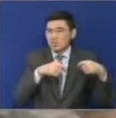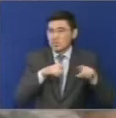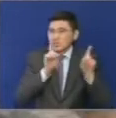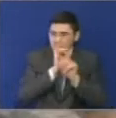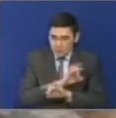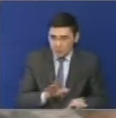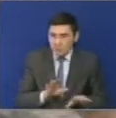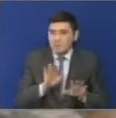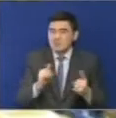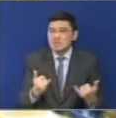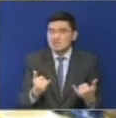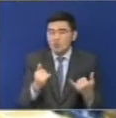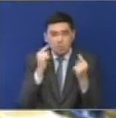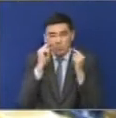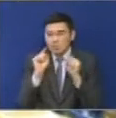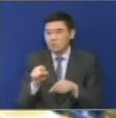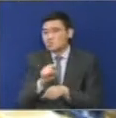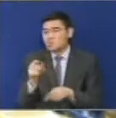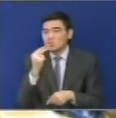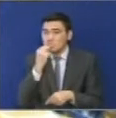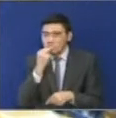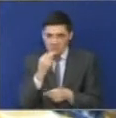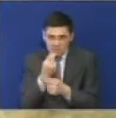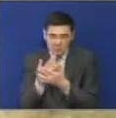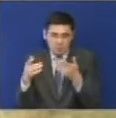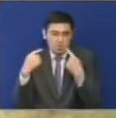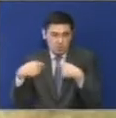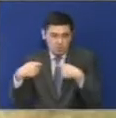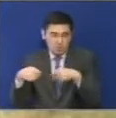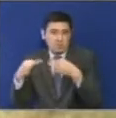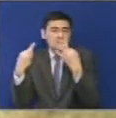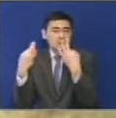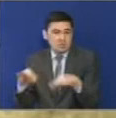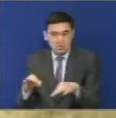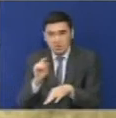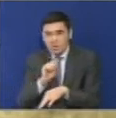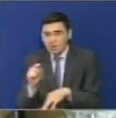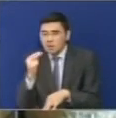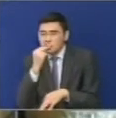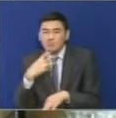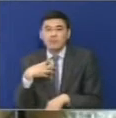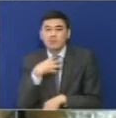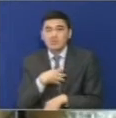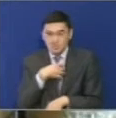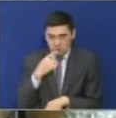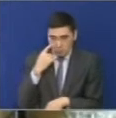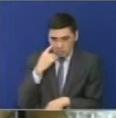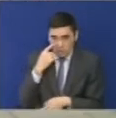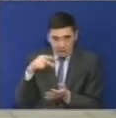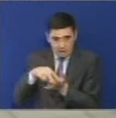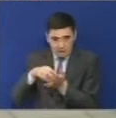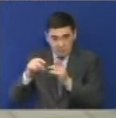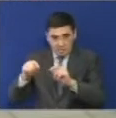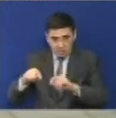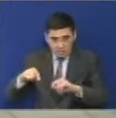бар азық-түлік өнімдерінің бағасын тұрақтандыру. Айта кетерлігі, әлеуметтік маңызы бар азық-түлік өнімдері бағасының өскенін байқаған тұрғындар